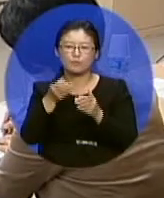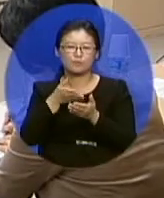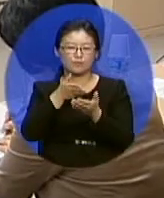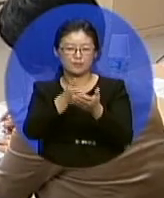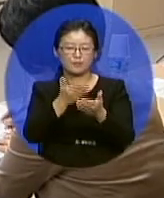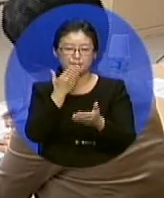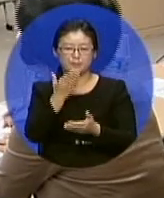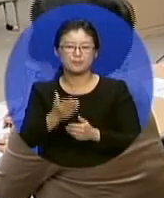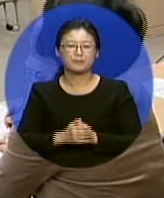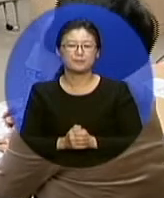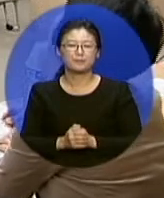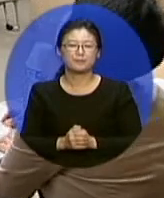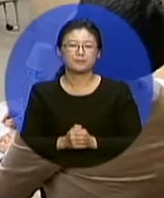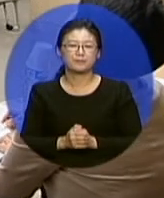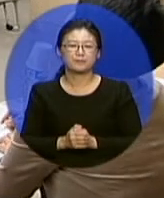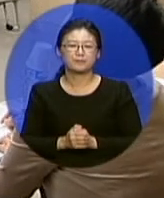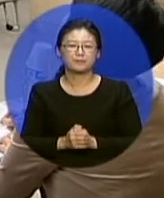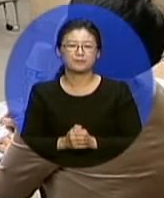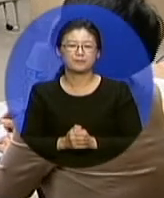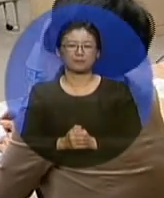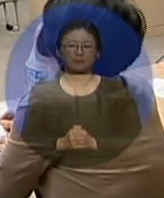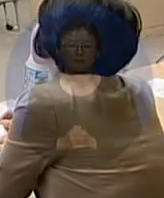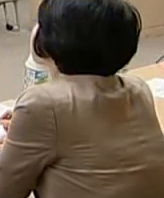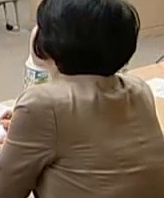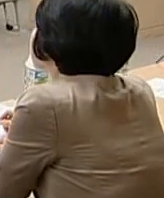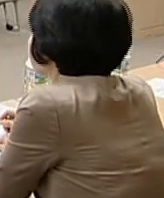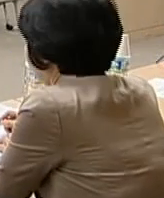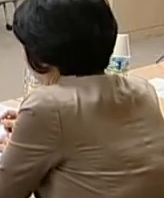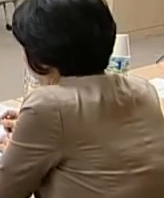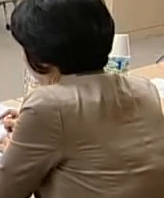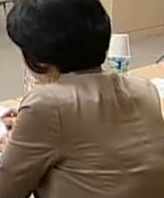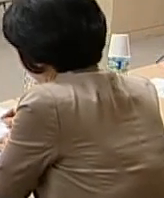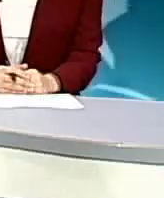수 있습니다. 복지TV 뉴스 최지입니다.